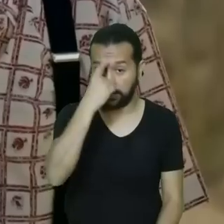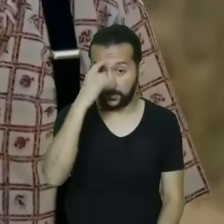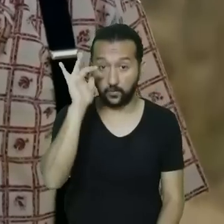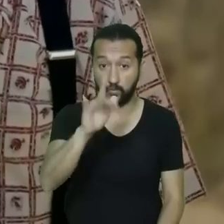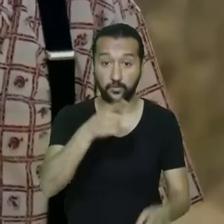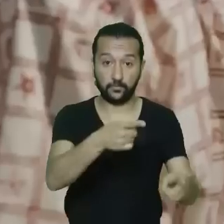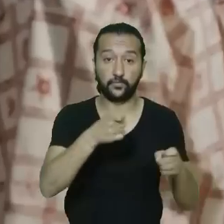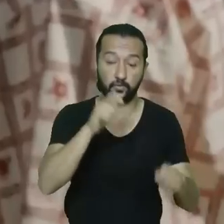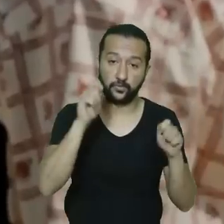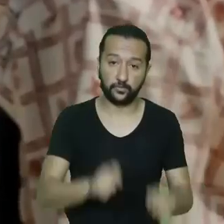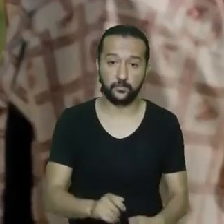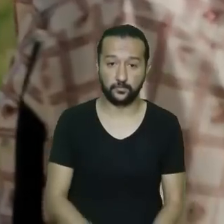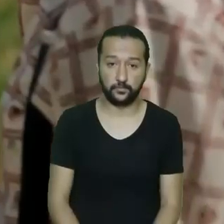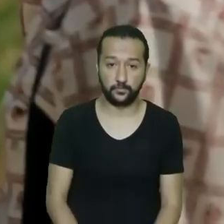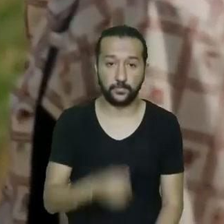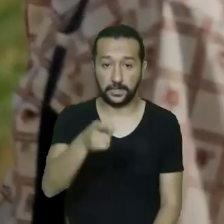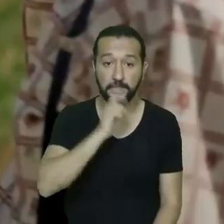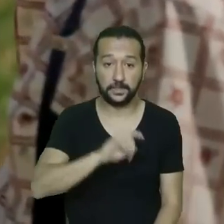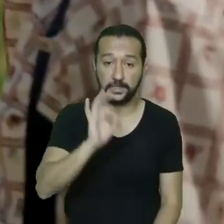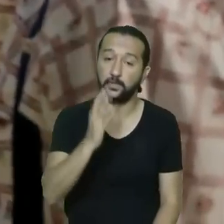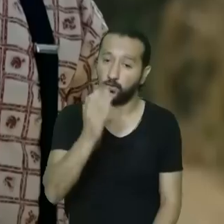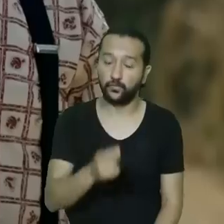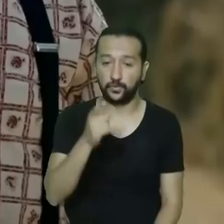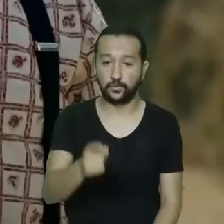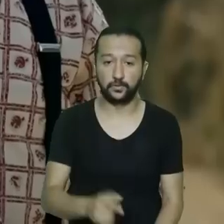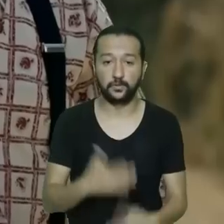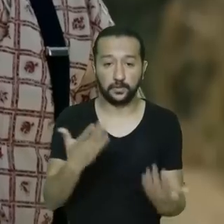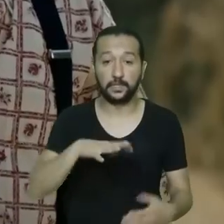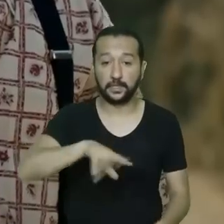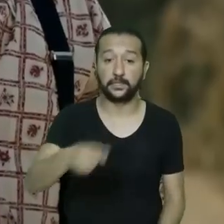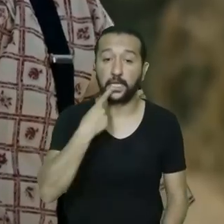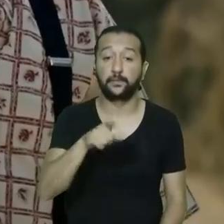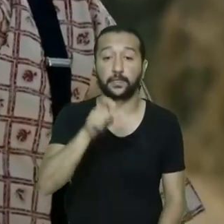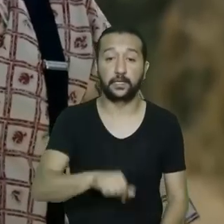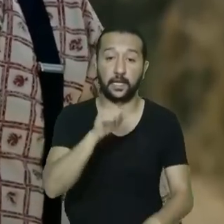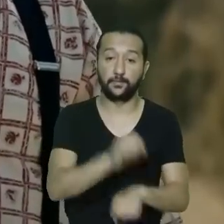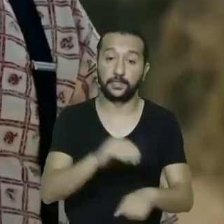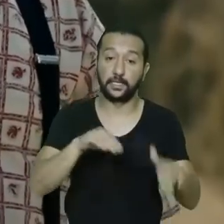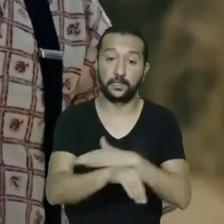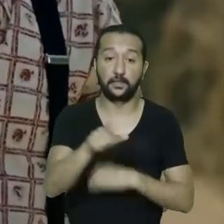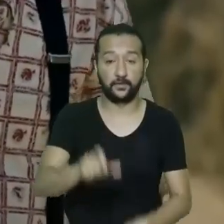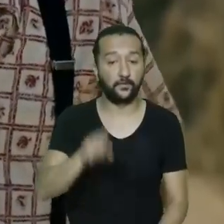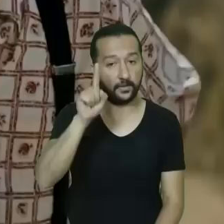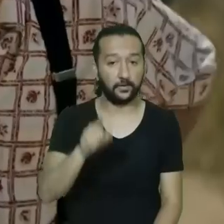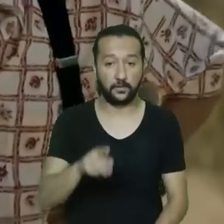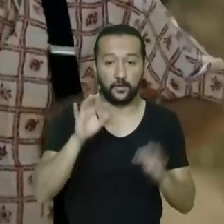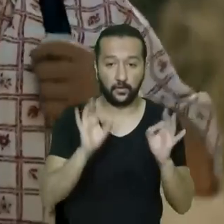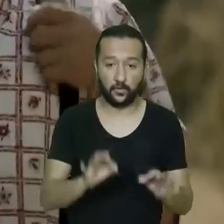arınlarının ortasından vururum. Iskaladığın iyi olmuş. Hırsız demez de hapse atarlar adamı.